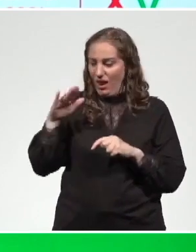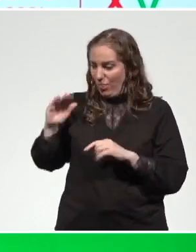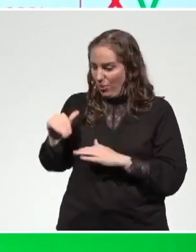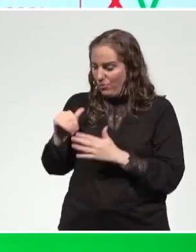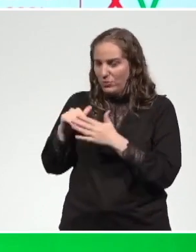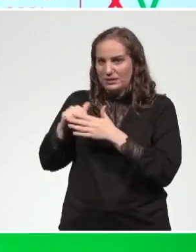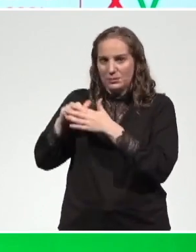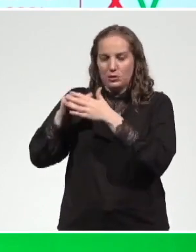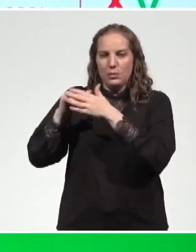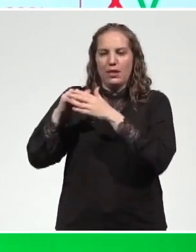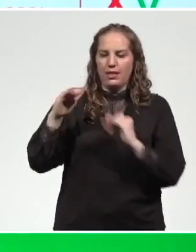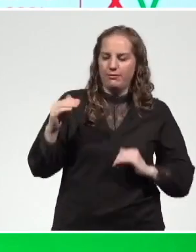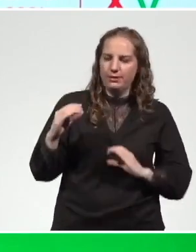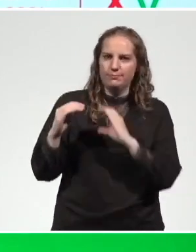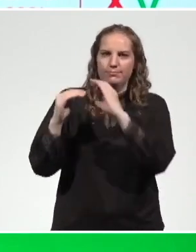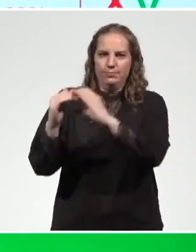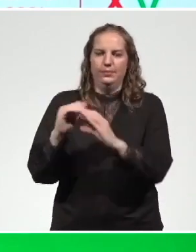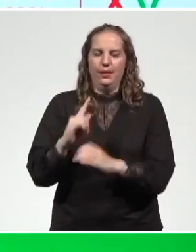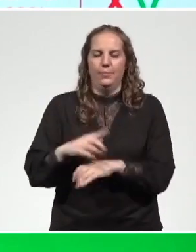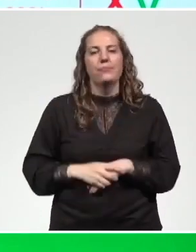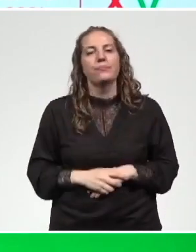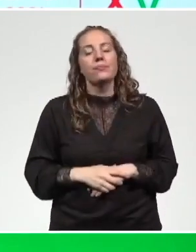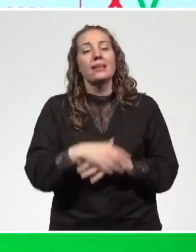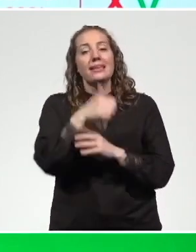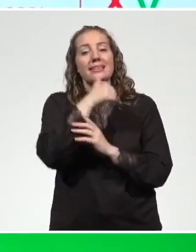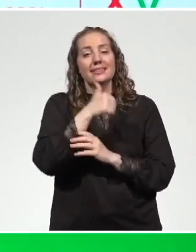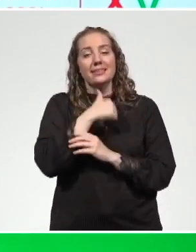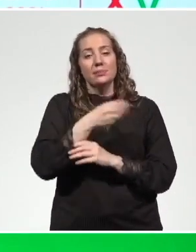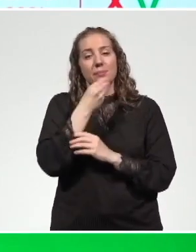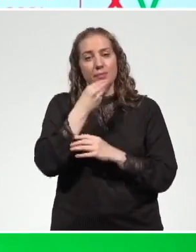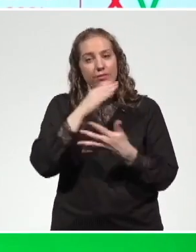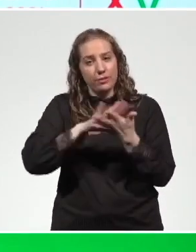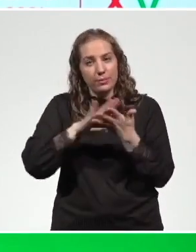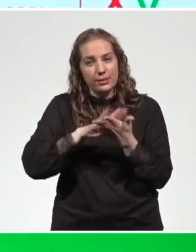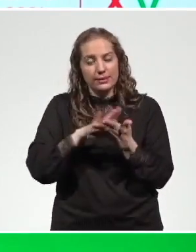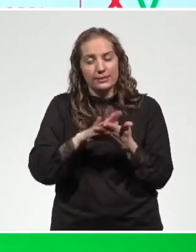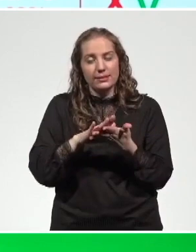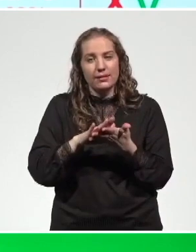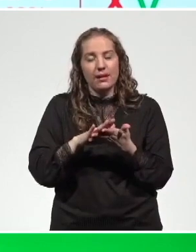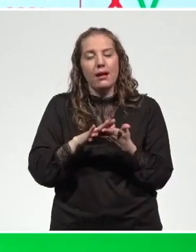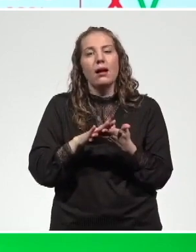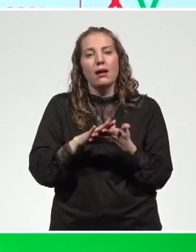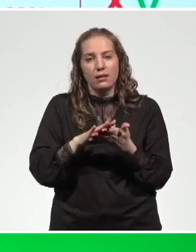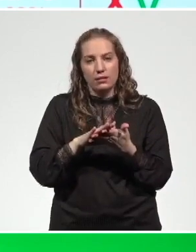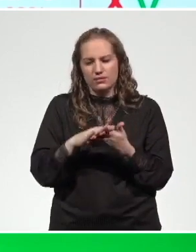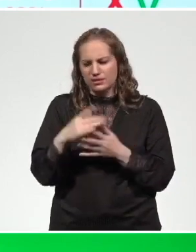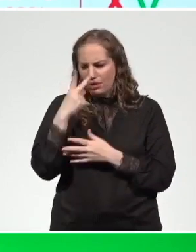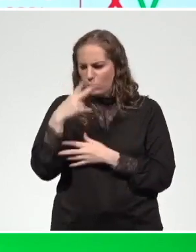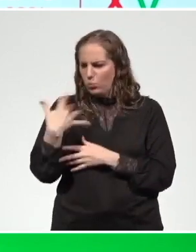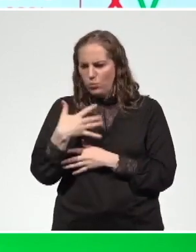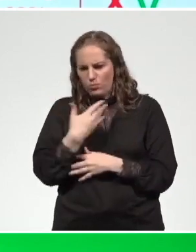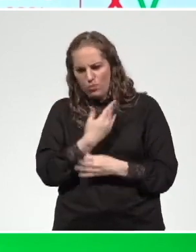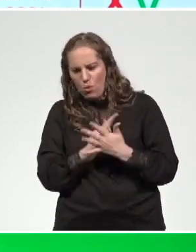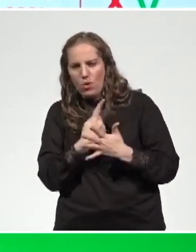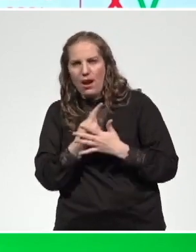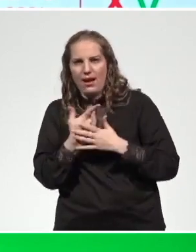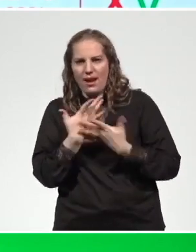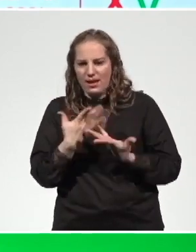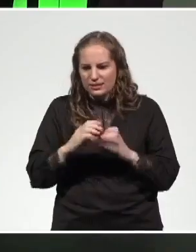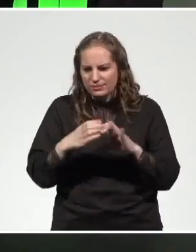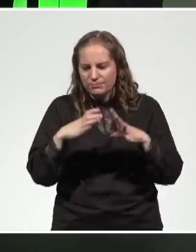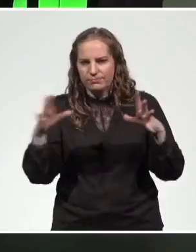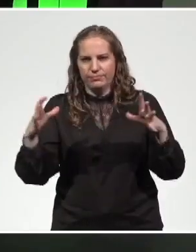að nefna innlenda matvælaframleiðslu. Þar erum við búin að sjá ótrúlega möguleika til grósku og fjölbreytni og við höfum að